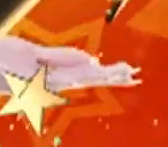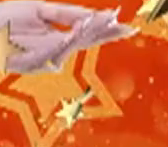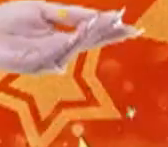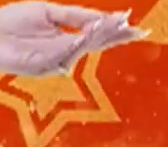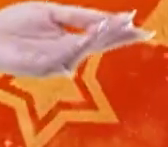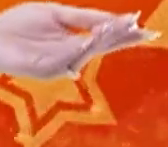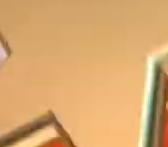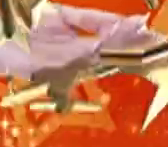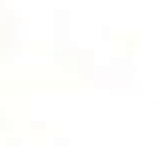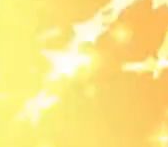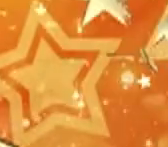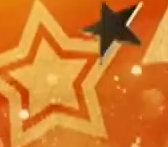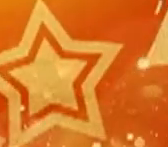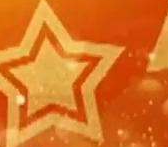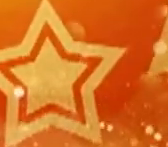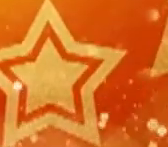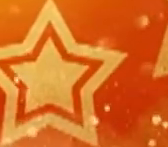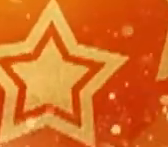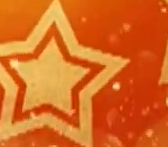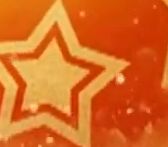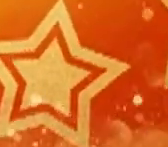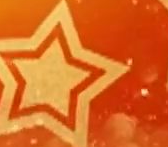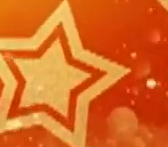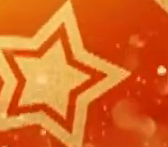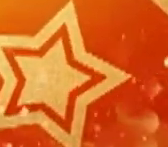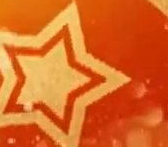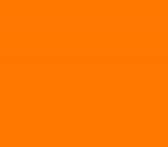So biz, eto na nga!